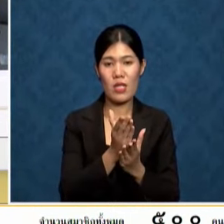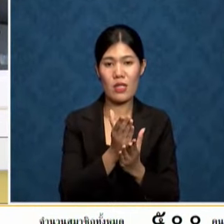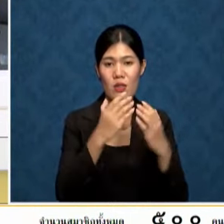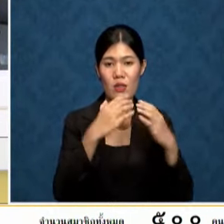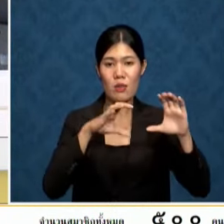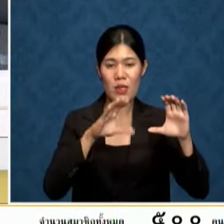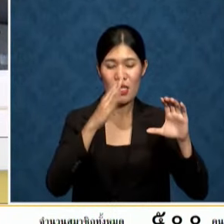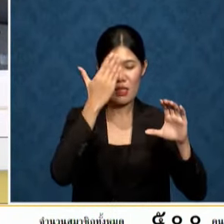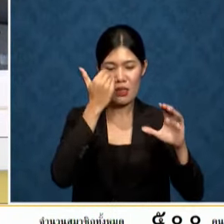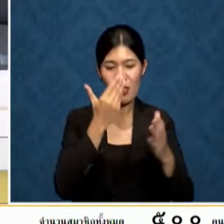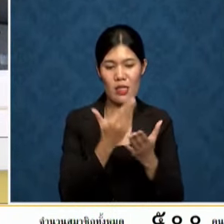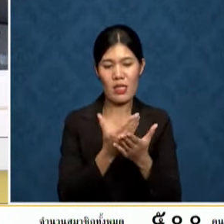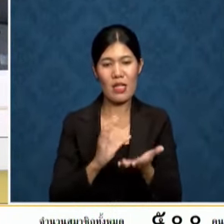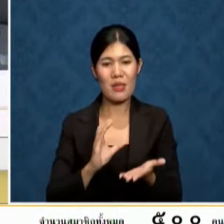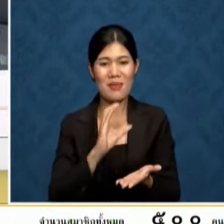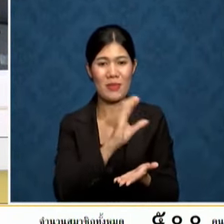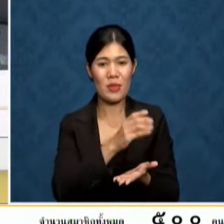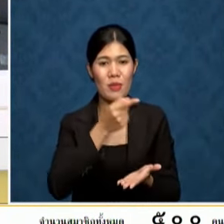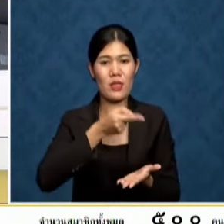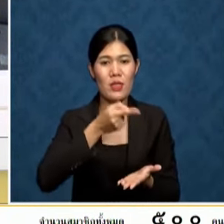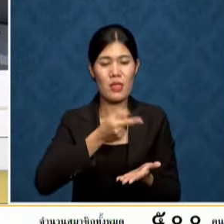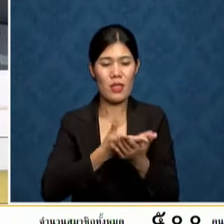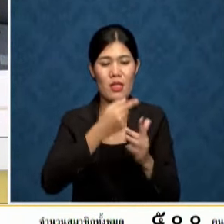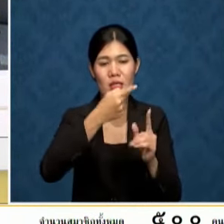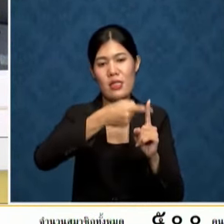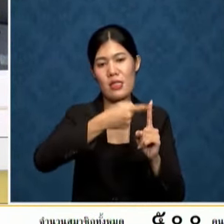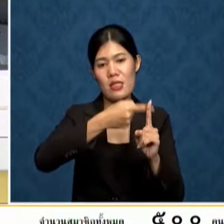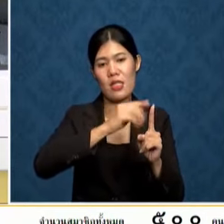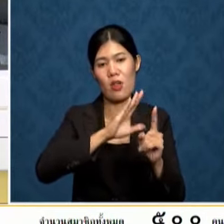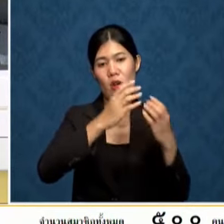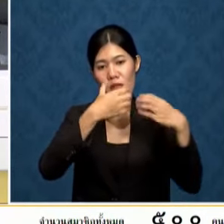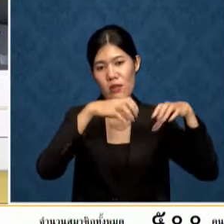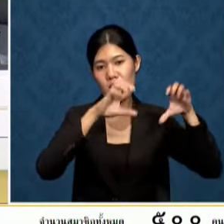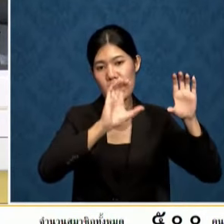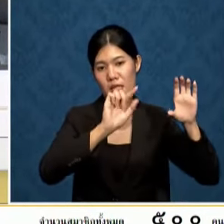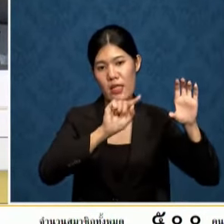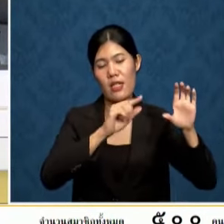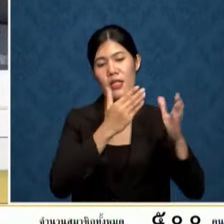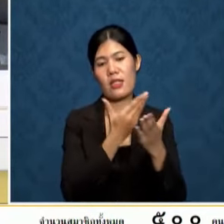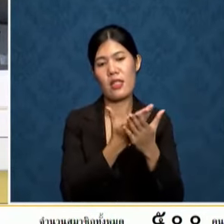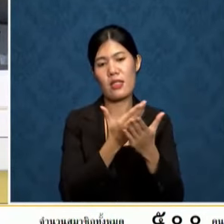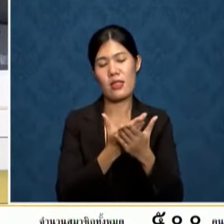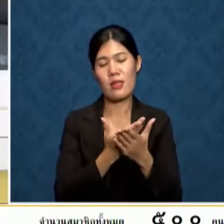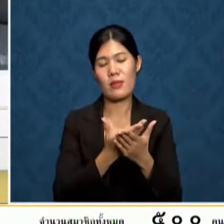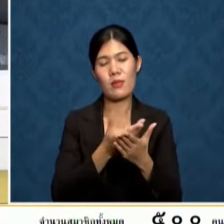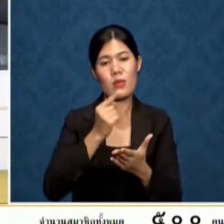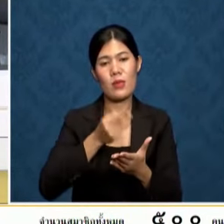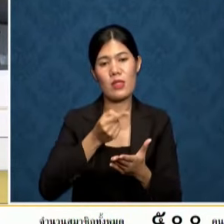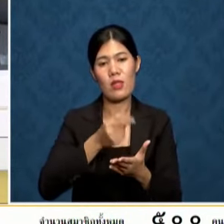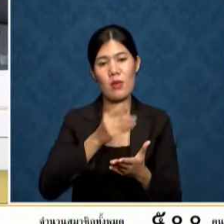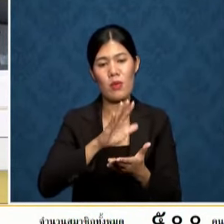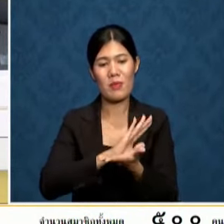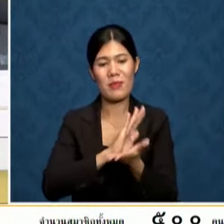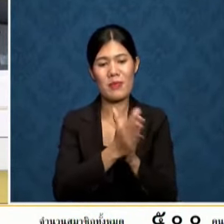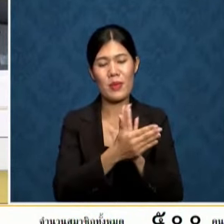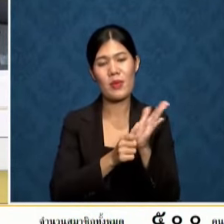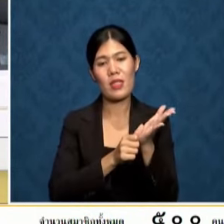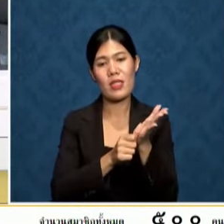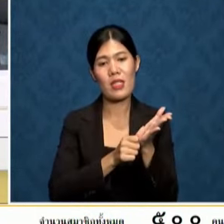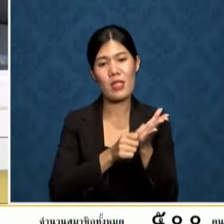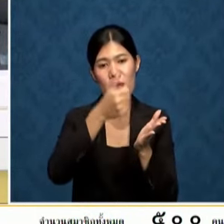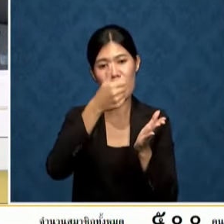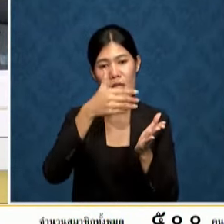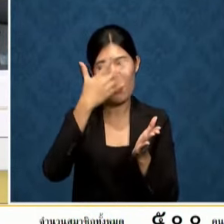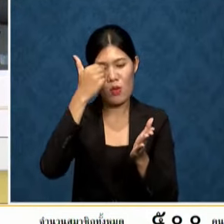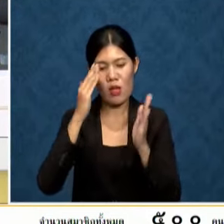ประจำที่มันเป็นเรื่องของค่าใช้จ่ายไม่ว่าจะเป็นเงินเดือนราชการไม่ว่าจะเป็นค่าใช้จ่ายประจำที่ไม่สามารถปรับเปลี่ยนได้เพราะเราใช้